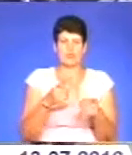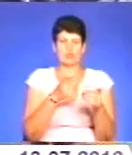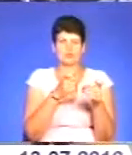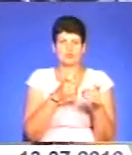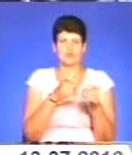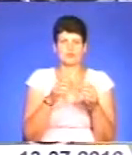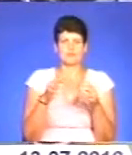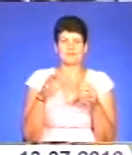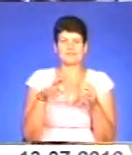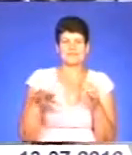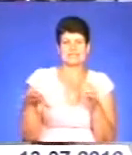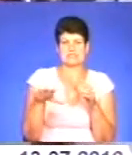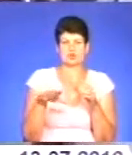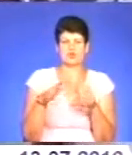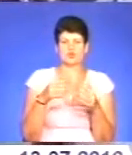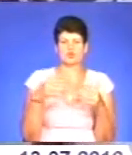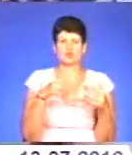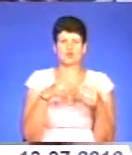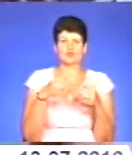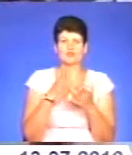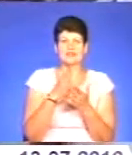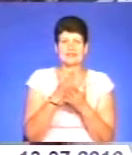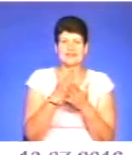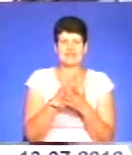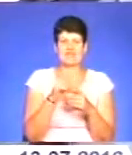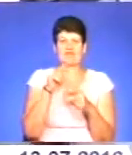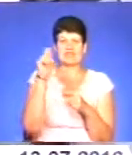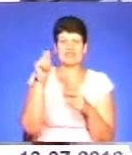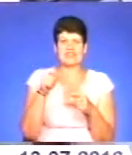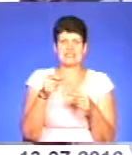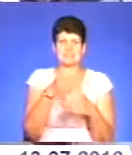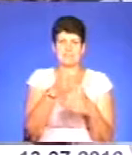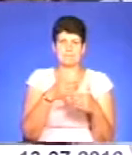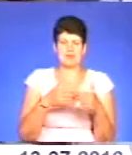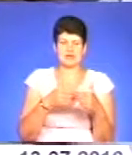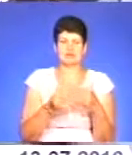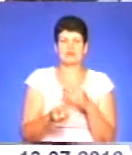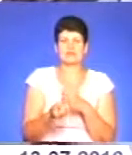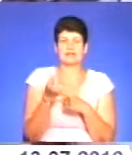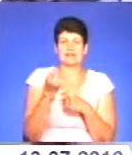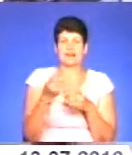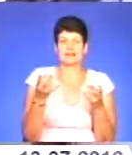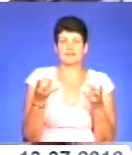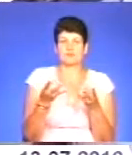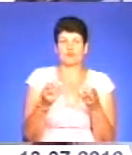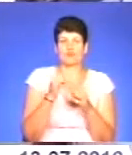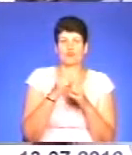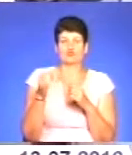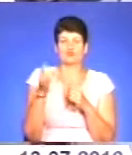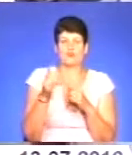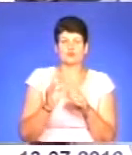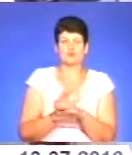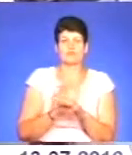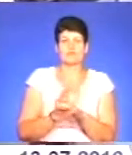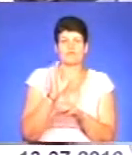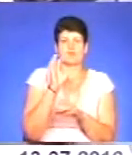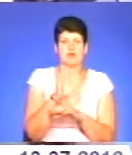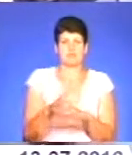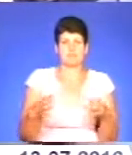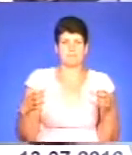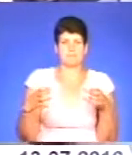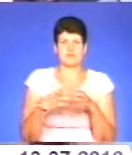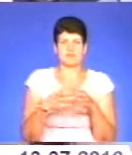зону. Іде так звана війна за межу розмежування. Виникає необхідність щоразу посилати зведені загони, посилати батальйон